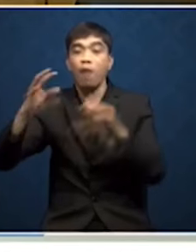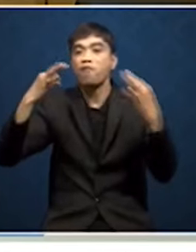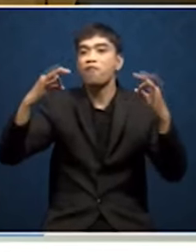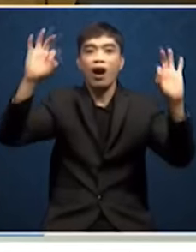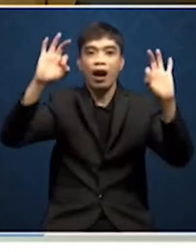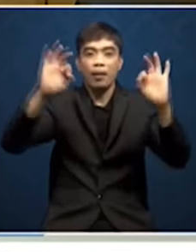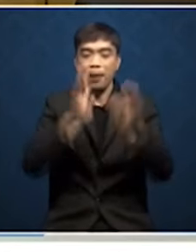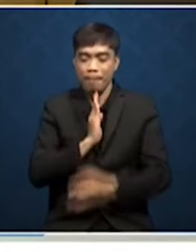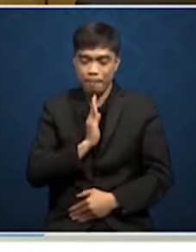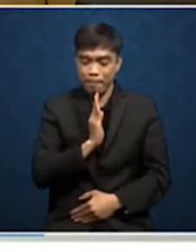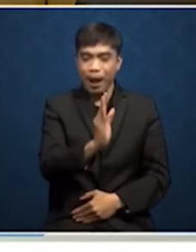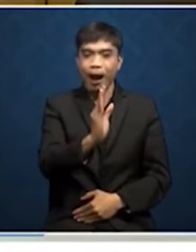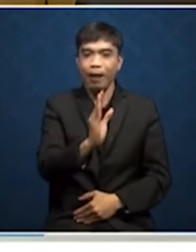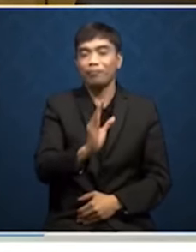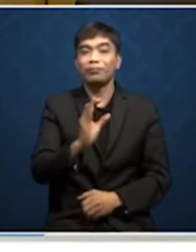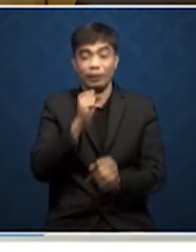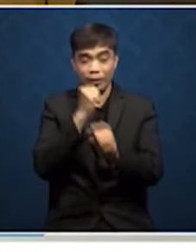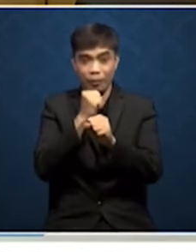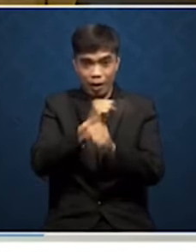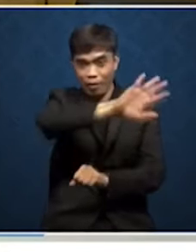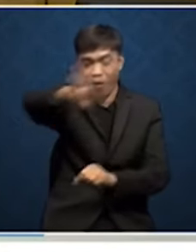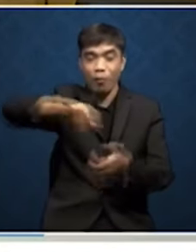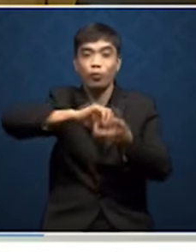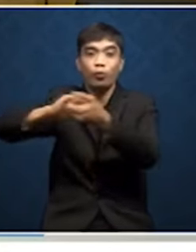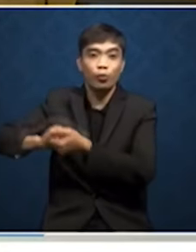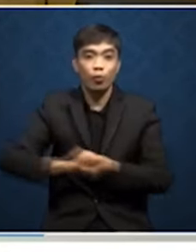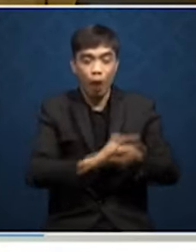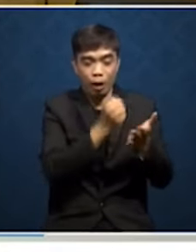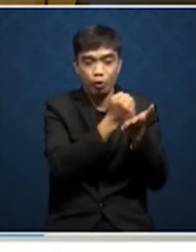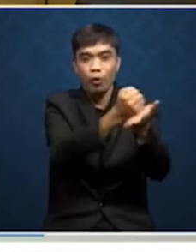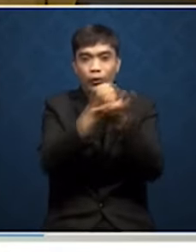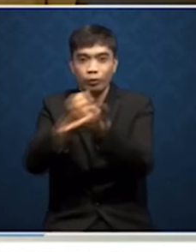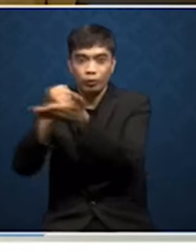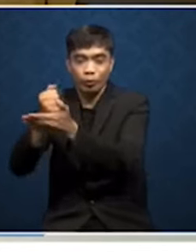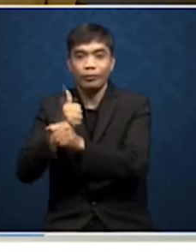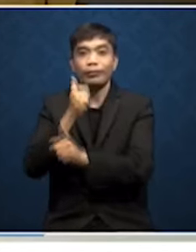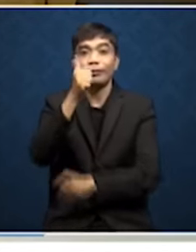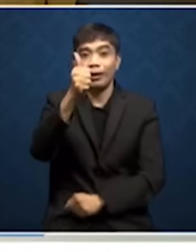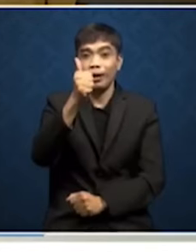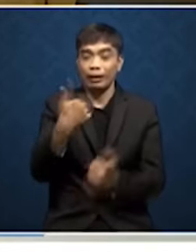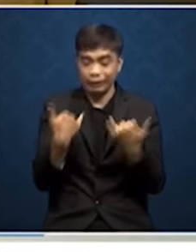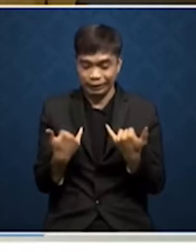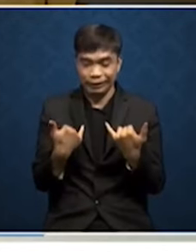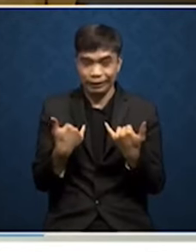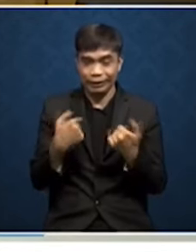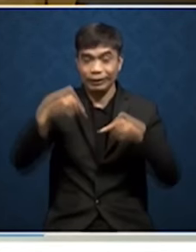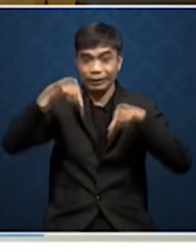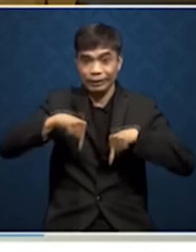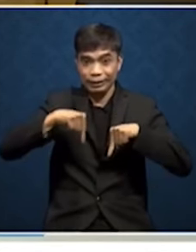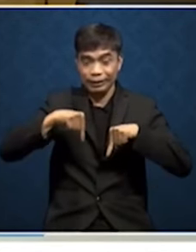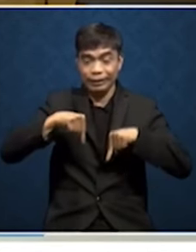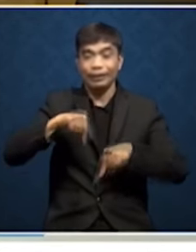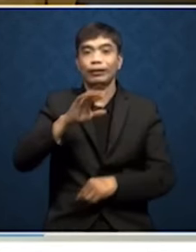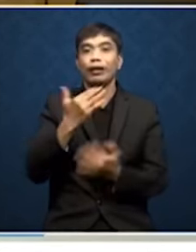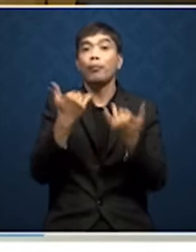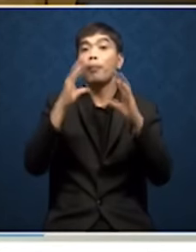นกลางสามารถเป็นที่พึ่งพาของพี่น้องประชาชนได้สภาแห่งนี้จะเป็นหลักในการดำ